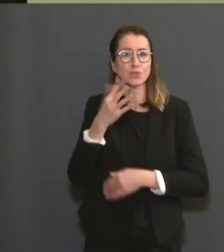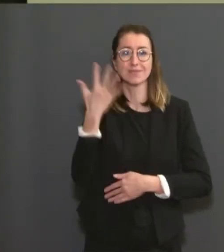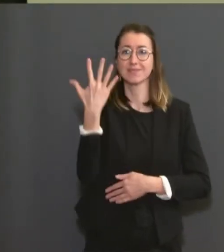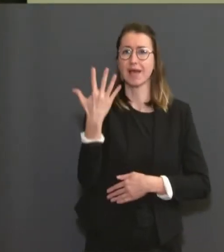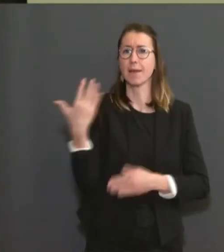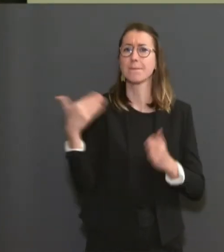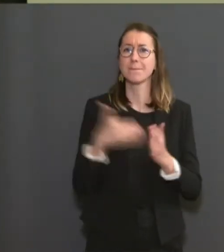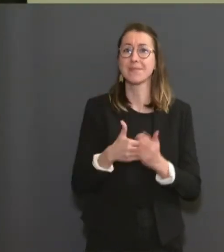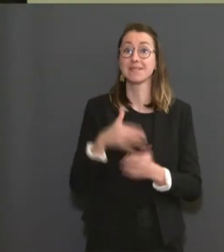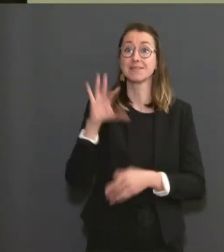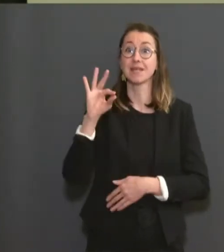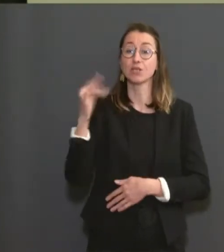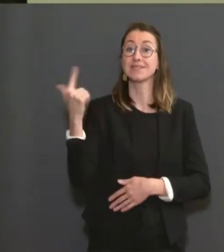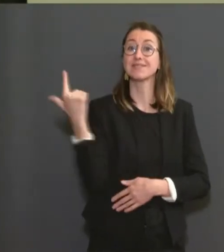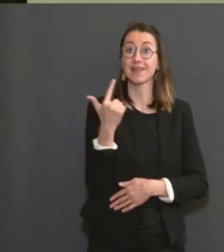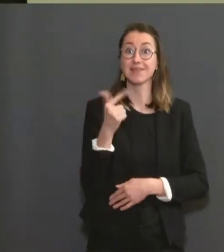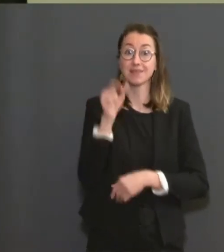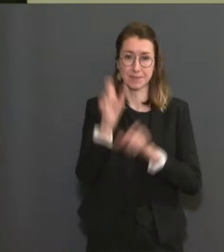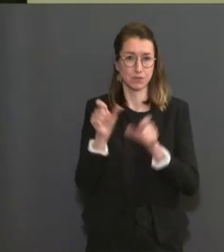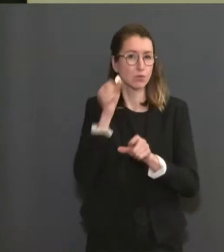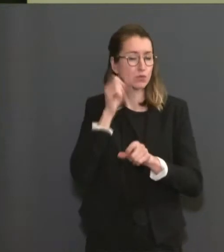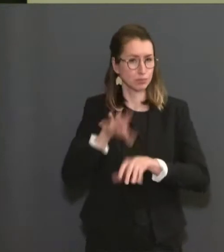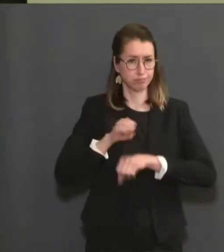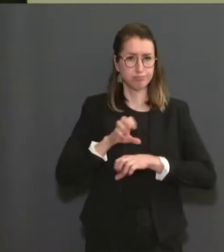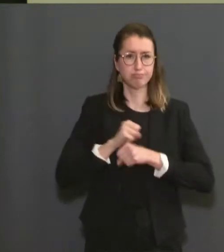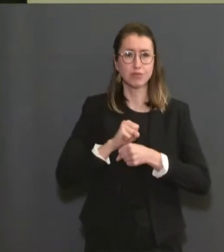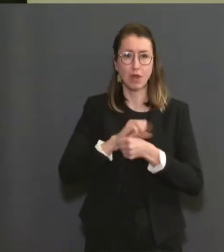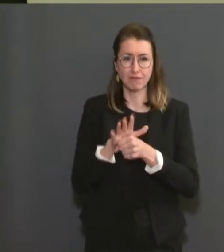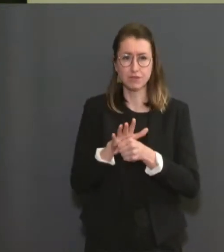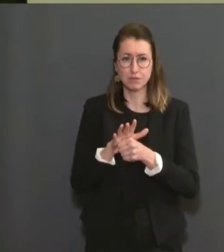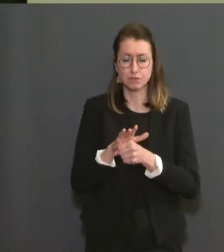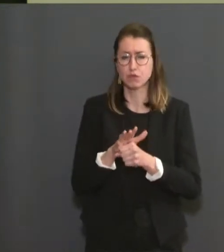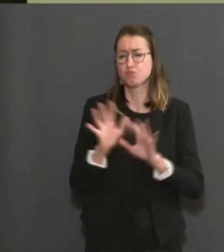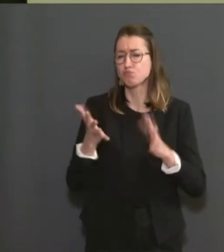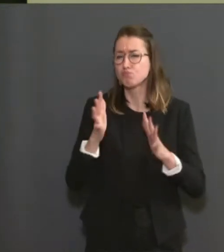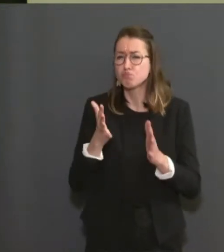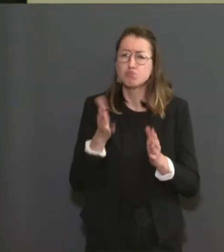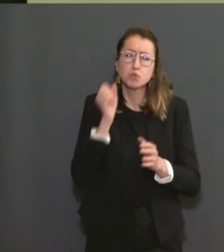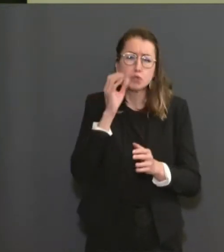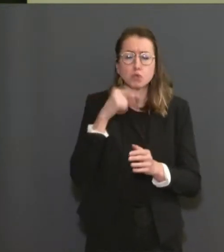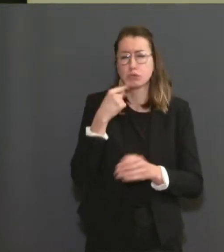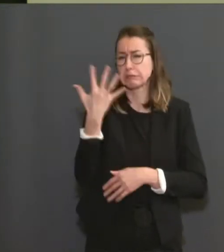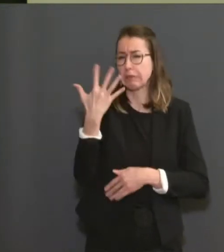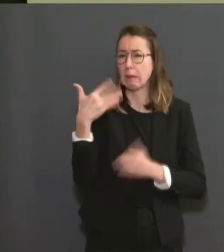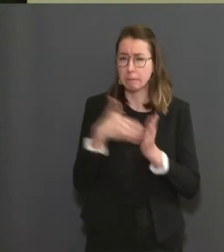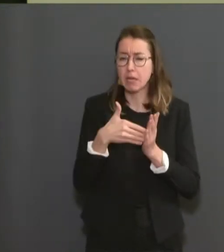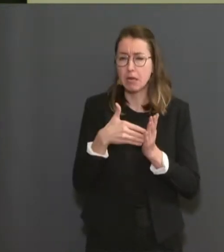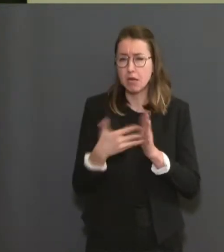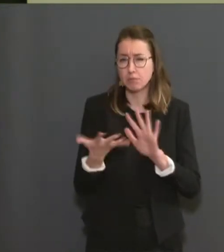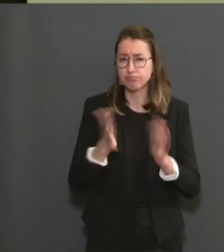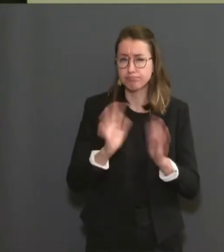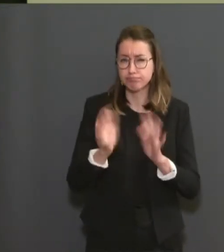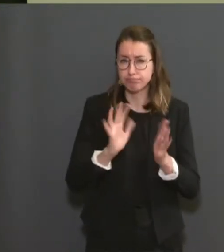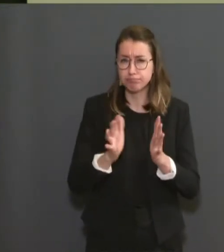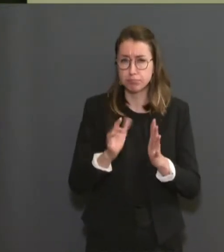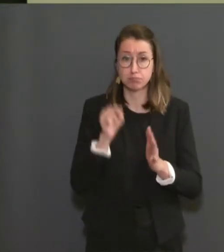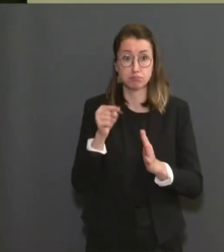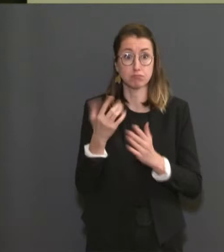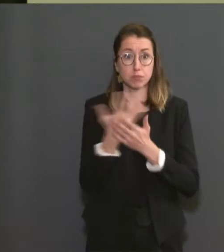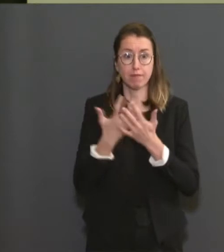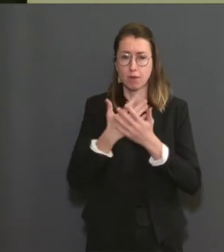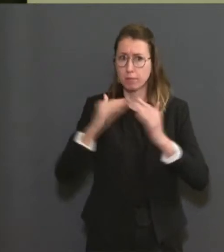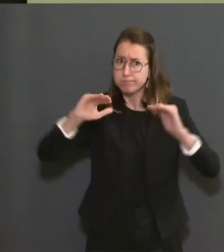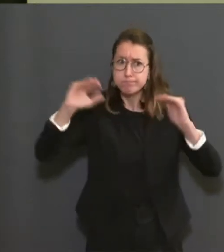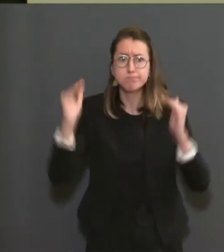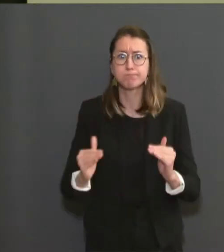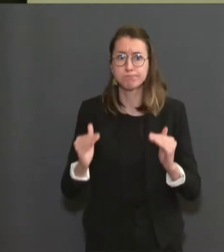donc pratiquement 5000 nouveaux cas par jour. Ceci correspond toujours à une diminution marquée, puisque de l'ordre de 47% de moins